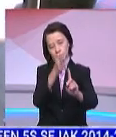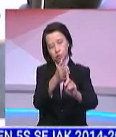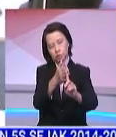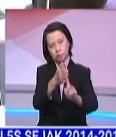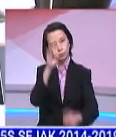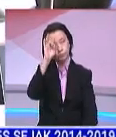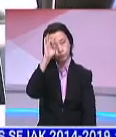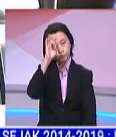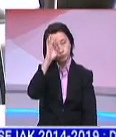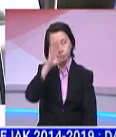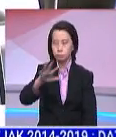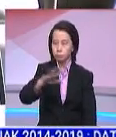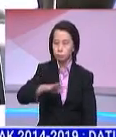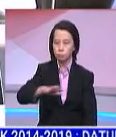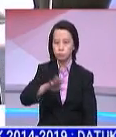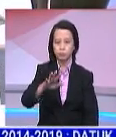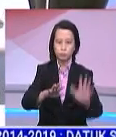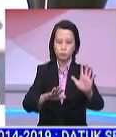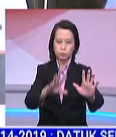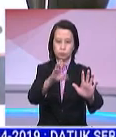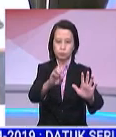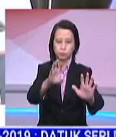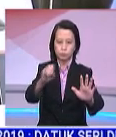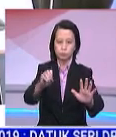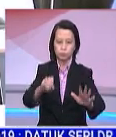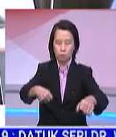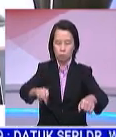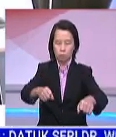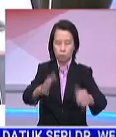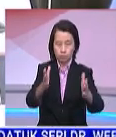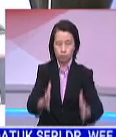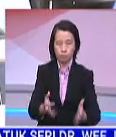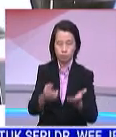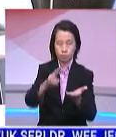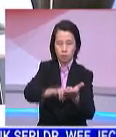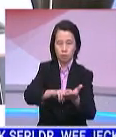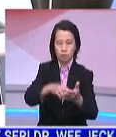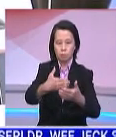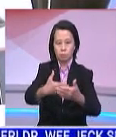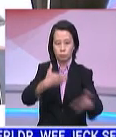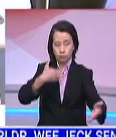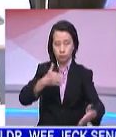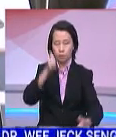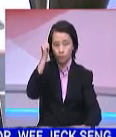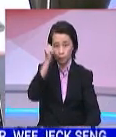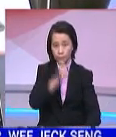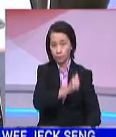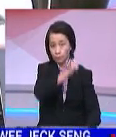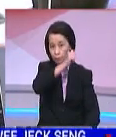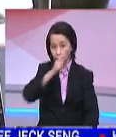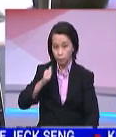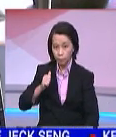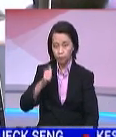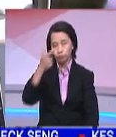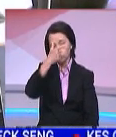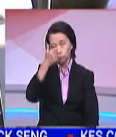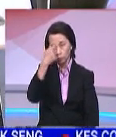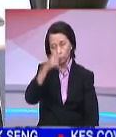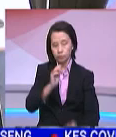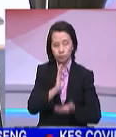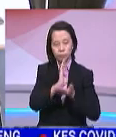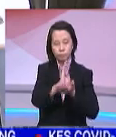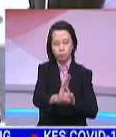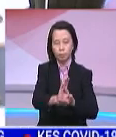Insyaallah sekurang-kurangnya 500 Raider berasal sebelum bulan puasa Ini adalah kerennya untuk